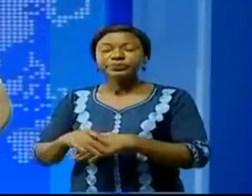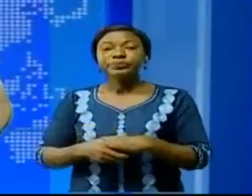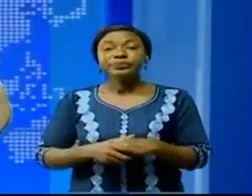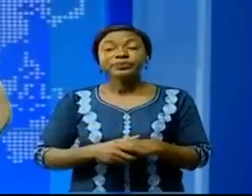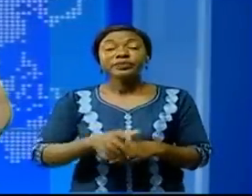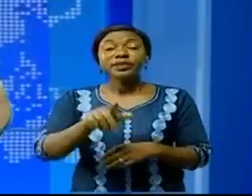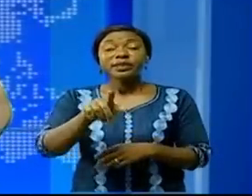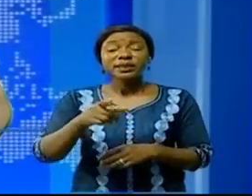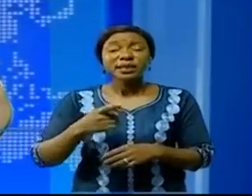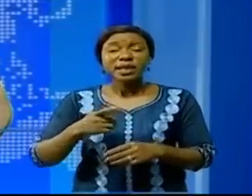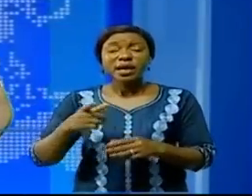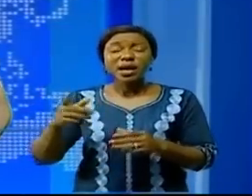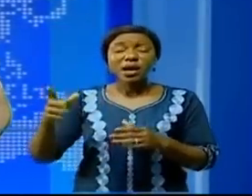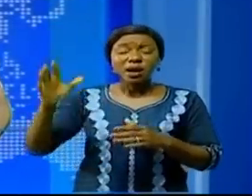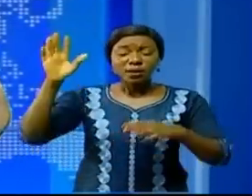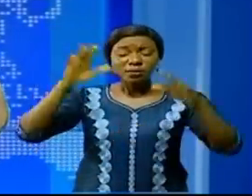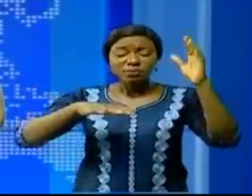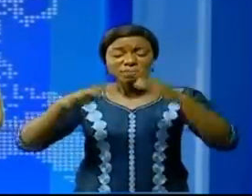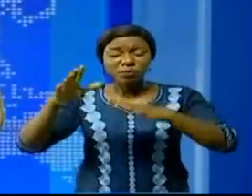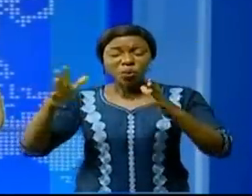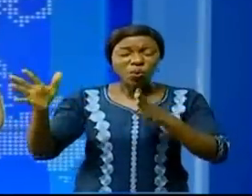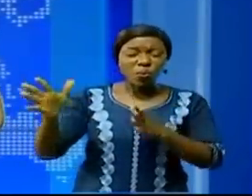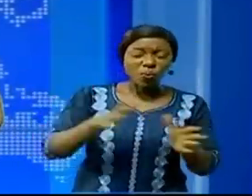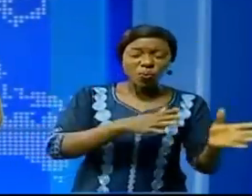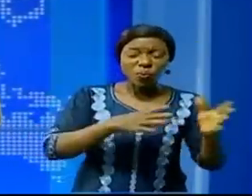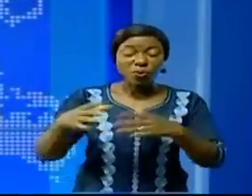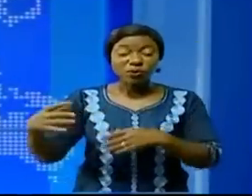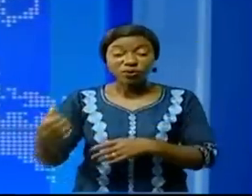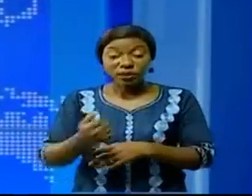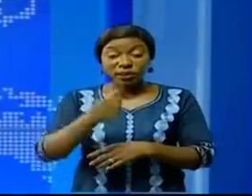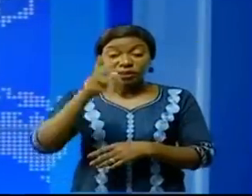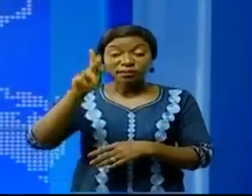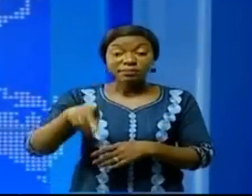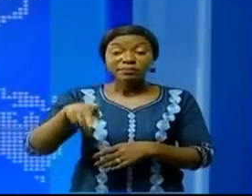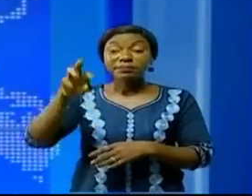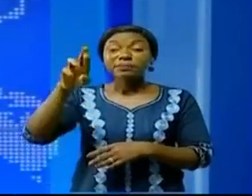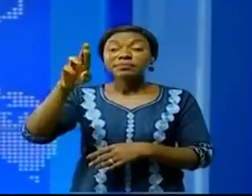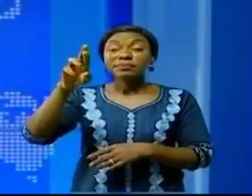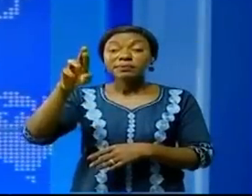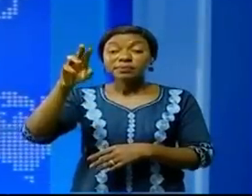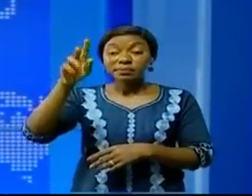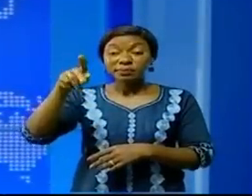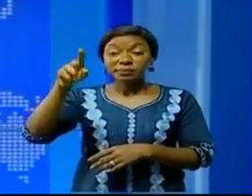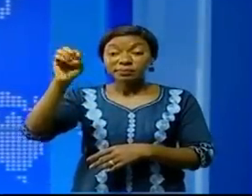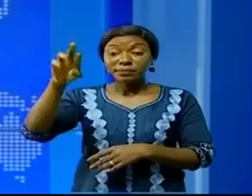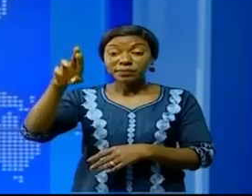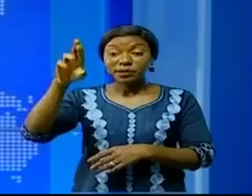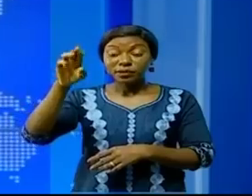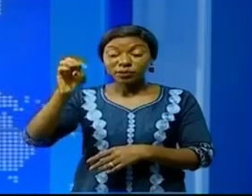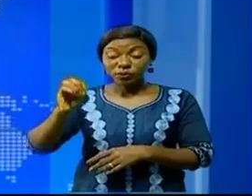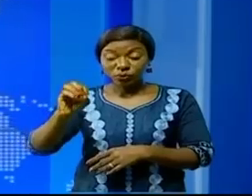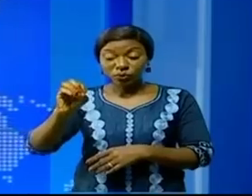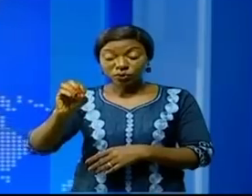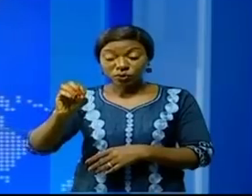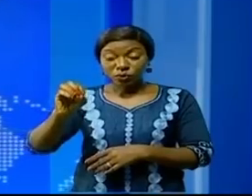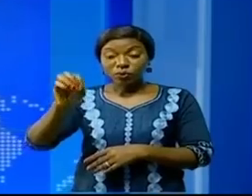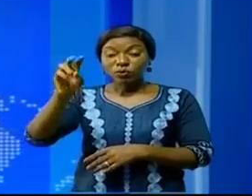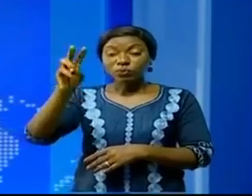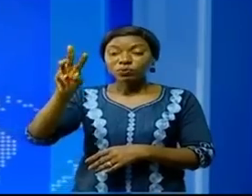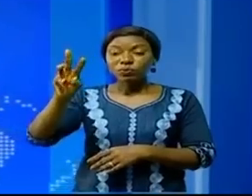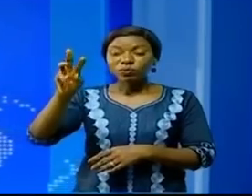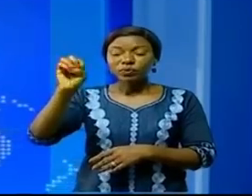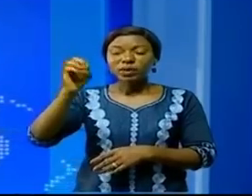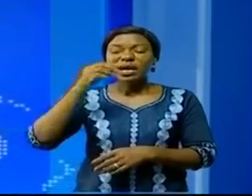Qui sème le vent récolte la tempête. Perrault Louara, journaliste dans l'extrait de l'émission sur la